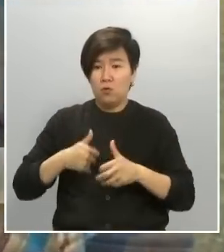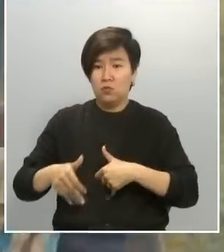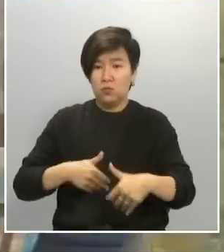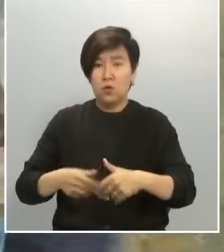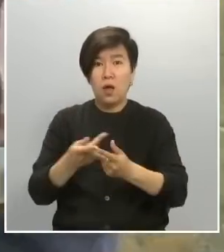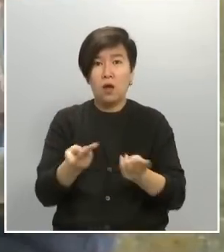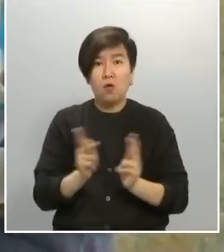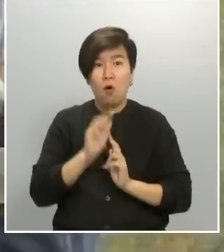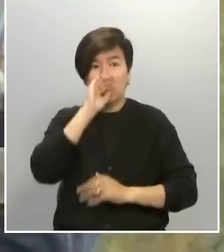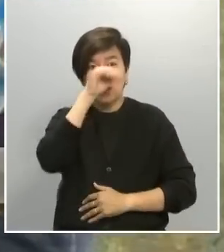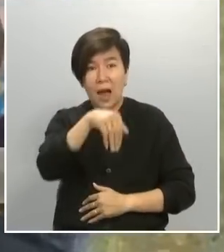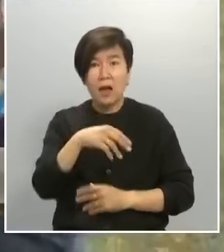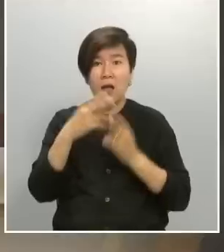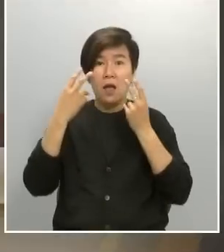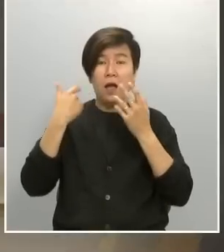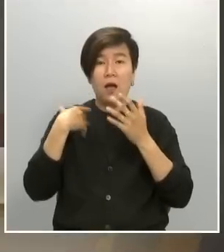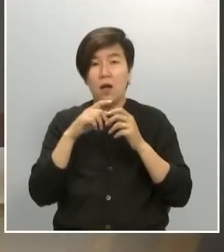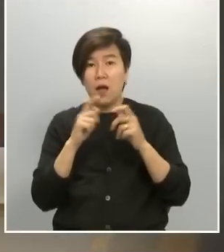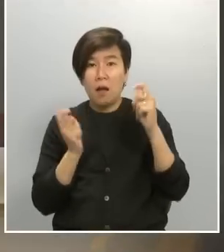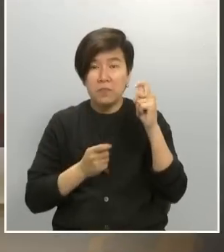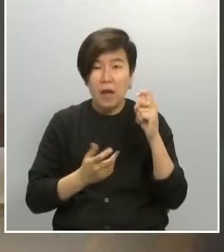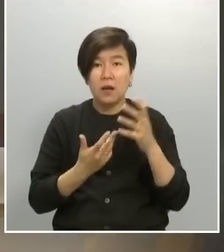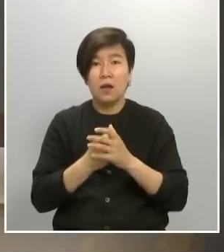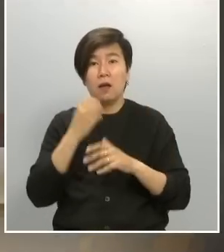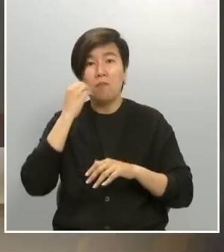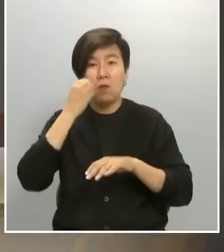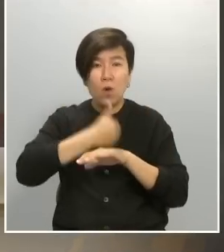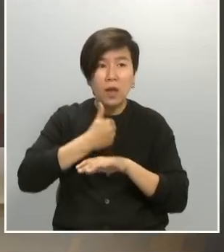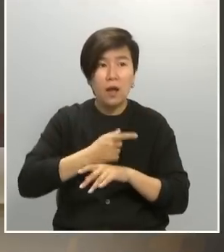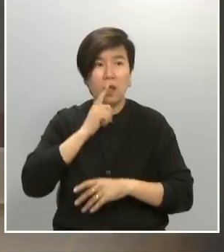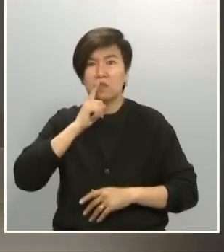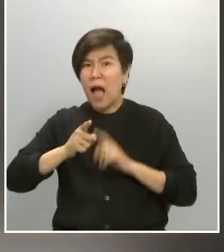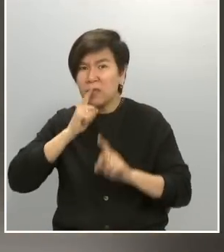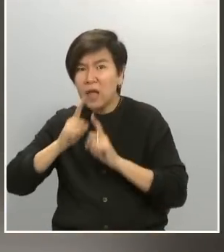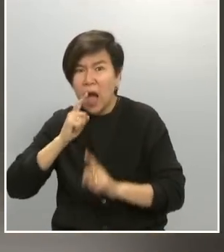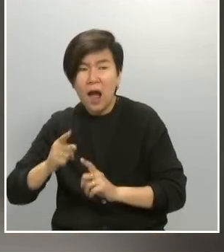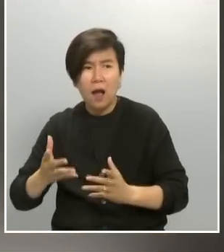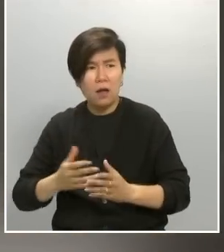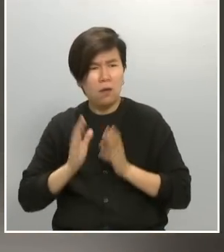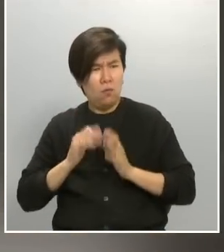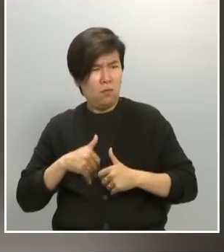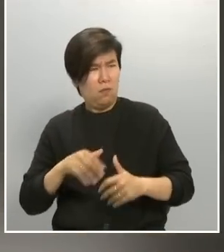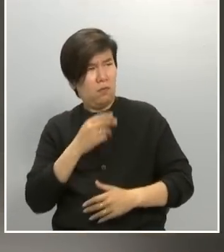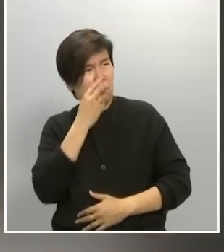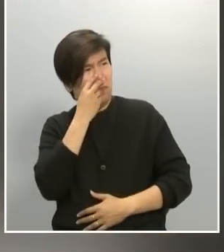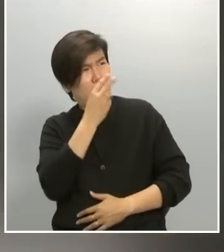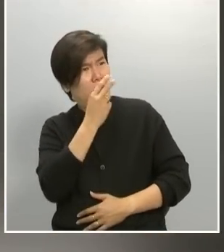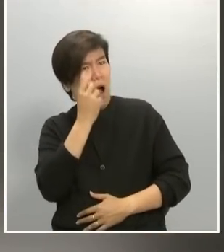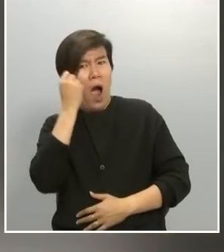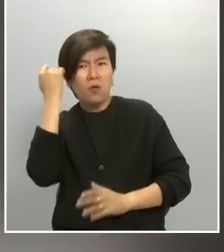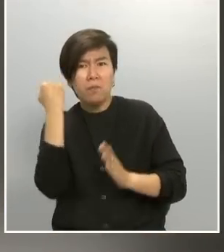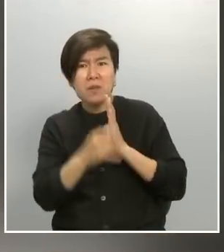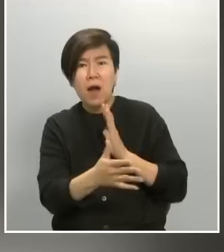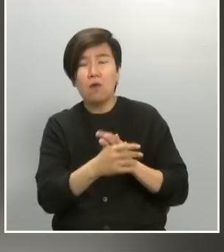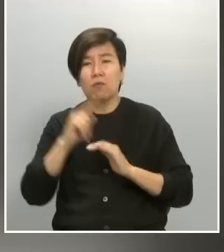ายกด่ากำนันผู้ใหญ่บ้านด่าโรงเรียนด่าอุทยานนี่ทำให้ผู้คนเข้าใจผิดพากันไปแจ้งความหมิ่นประมา